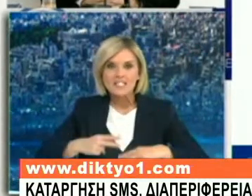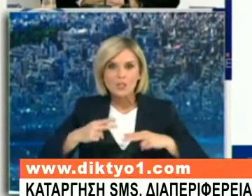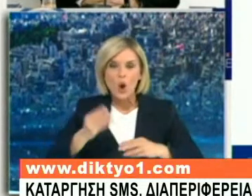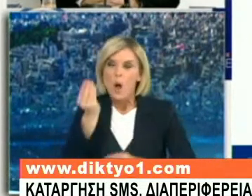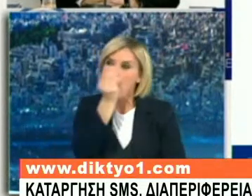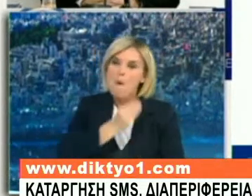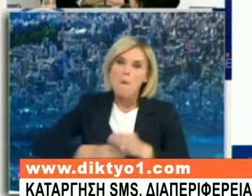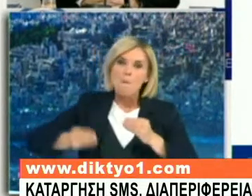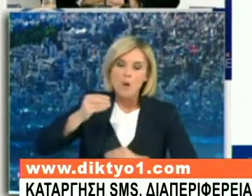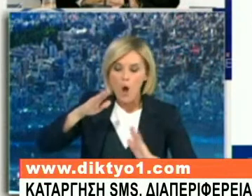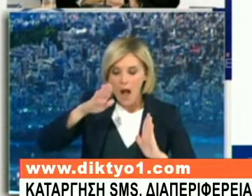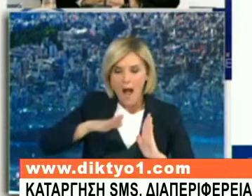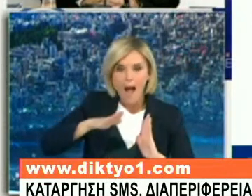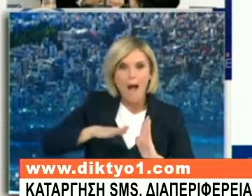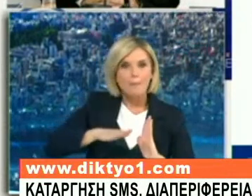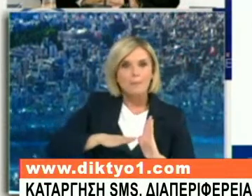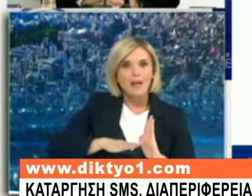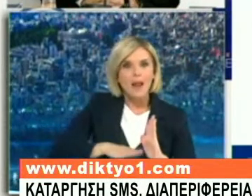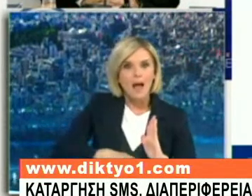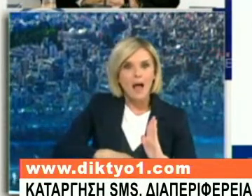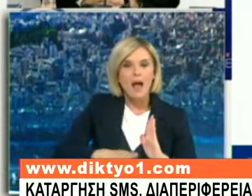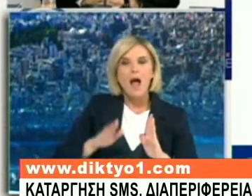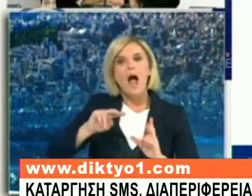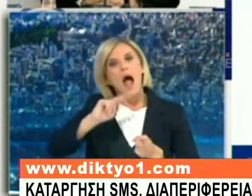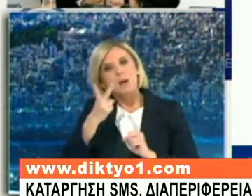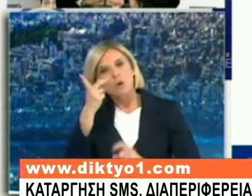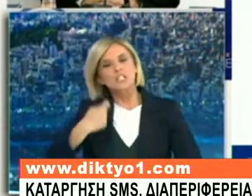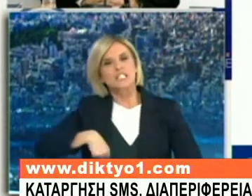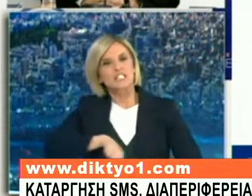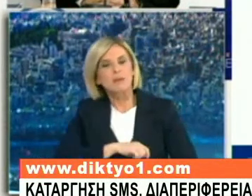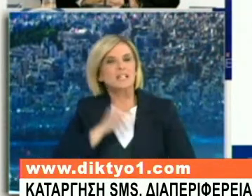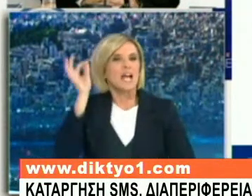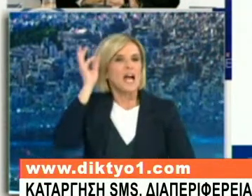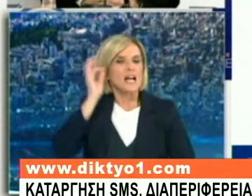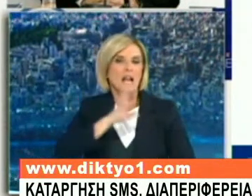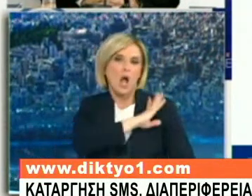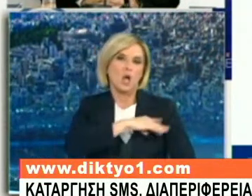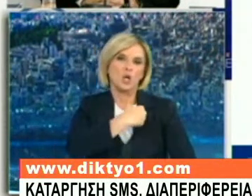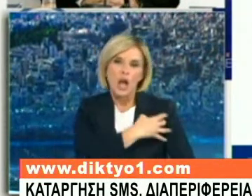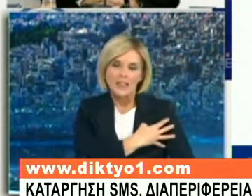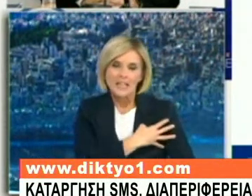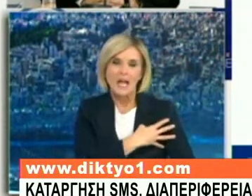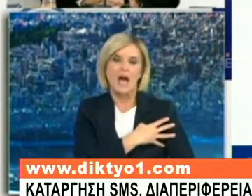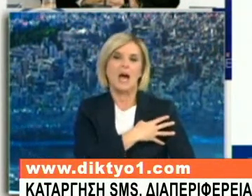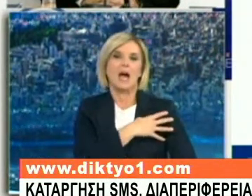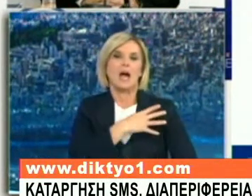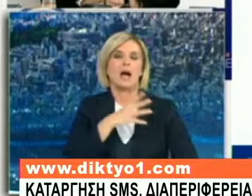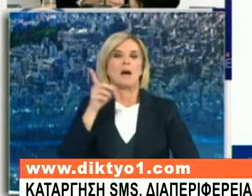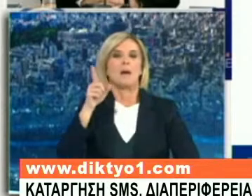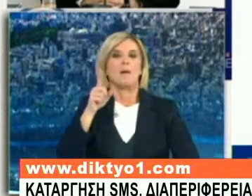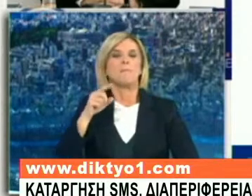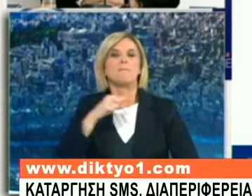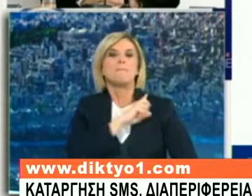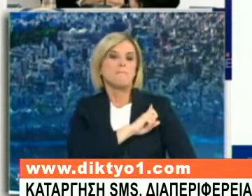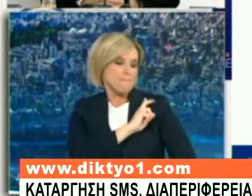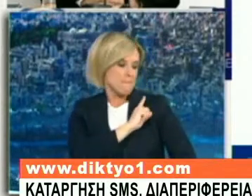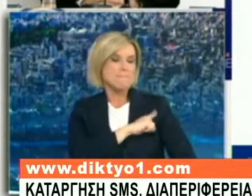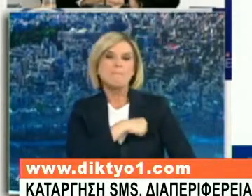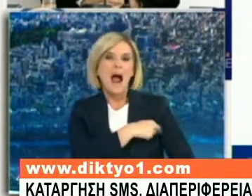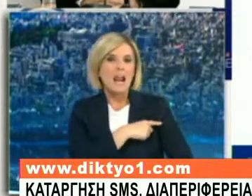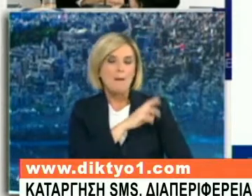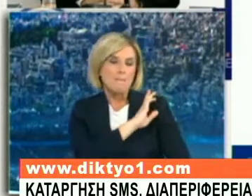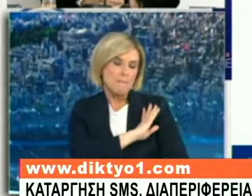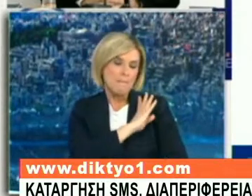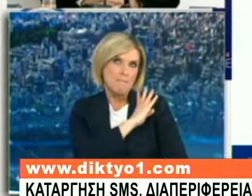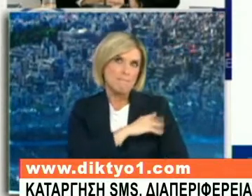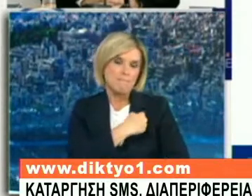υπόλοιπες τουριστικές οικονομίες της Μεσογείου, από την Ισπανία, τη Γαλλία, την Κροατία, τη Μάλτα. Δείξαμε δηλαδή ότι μπορούμε να